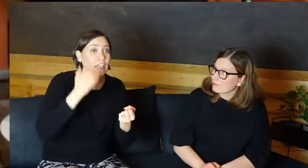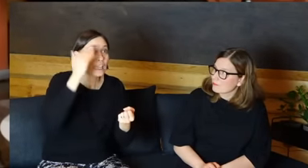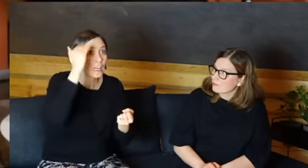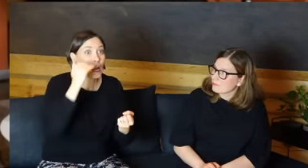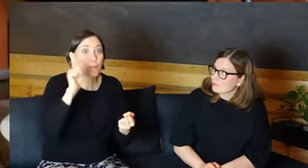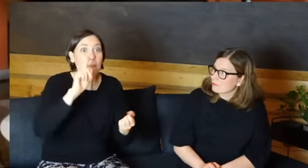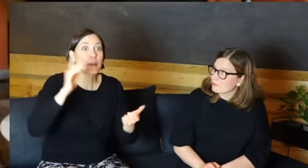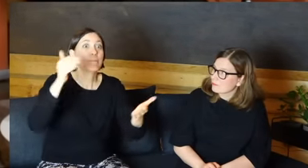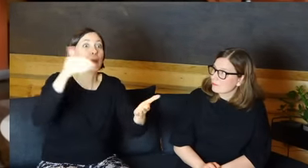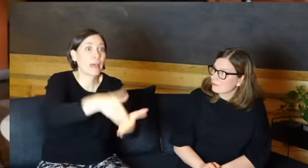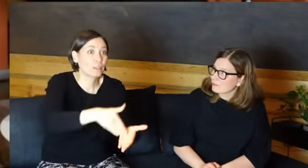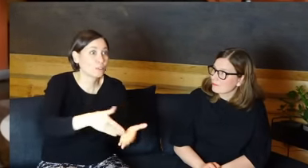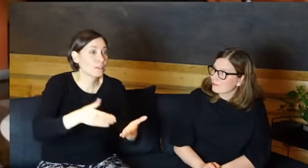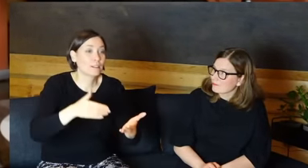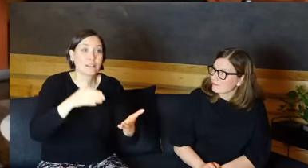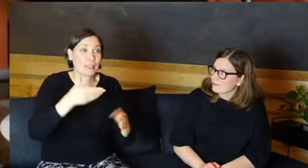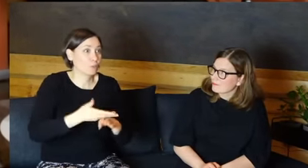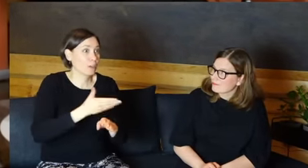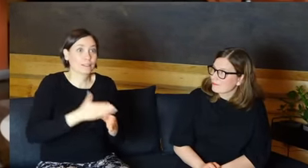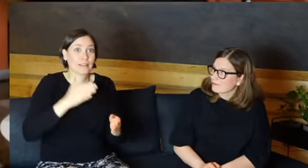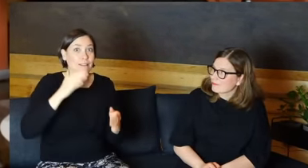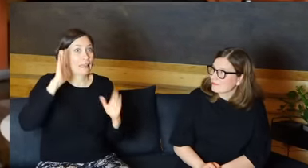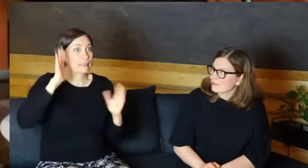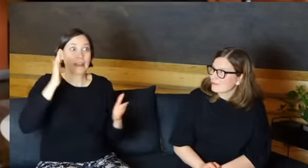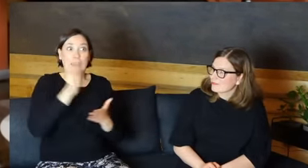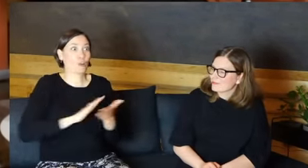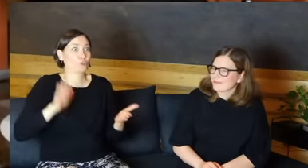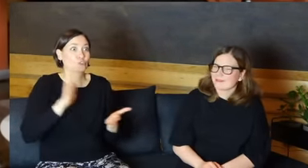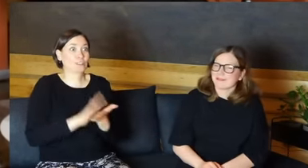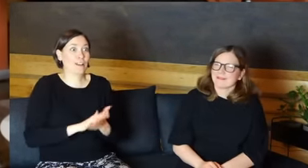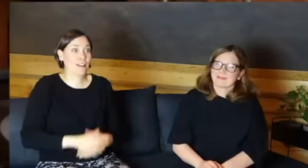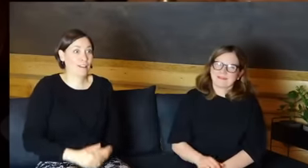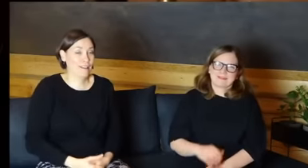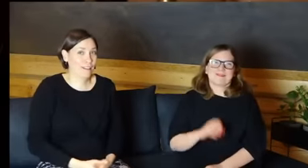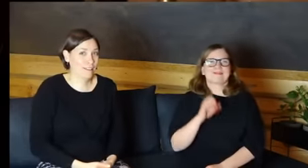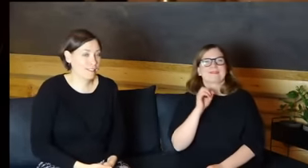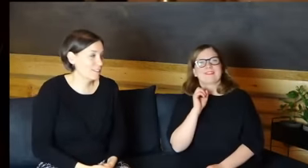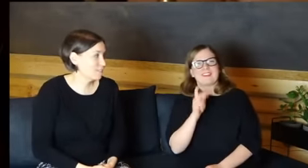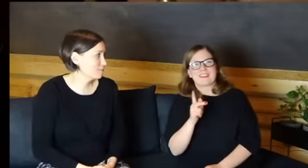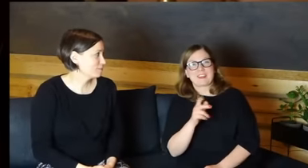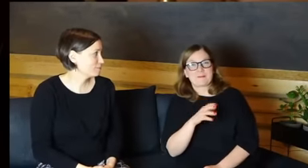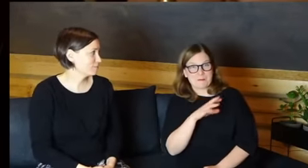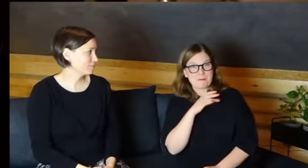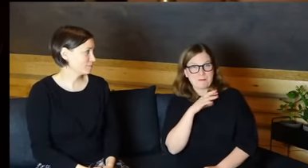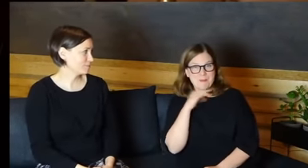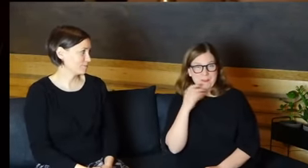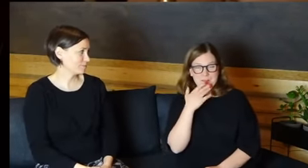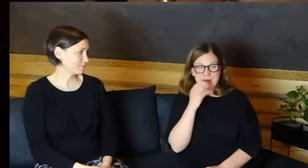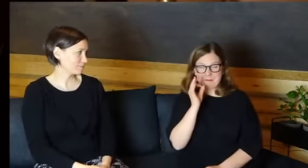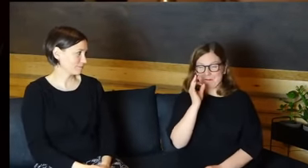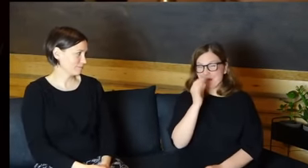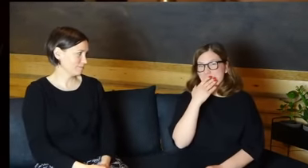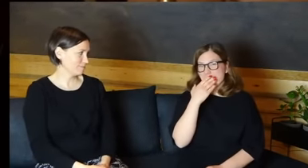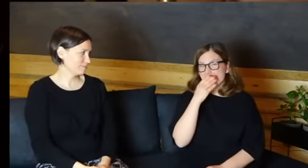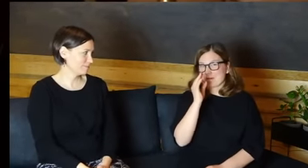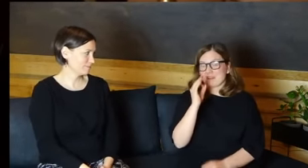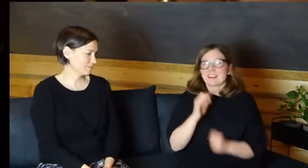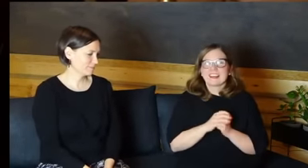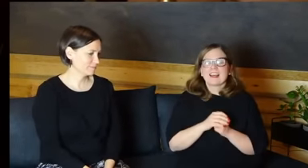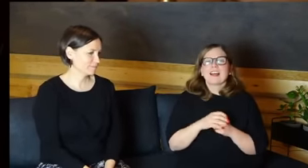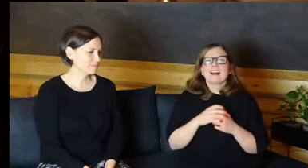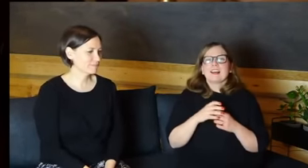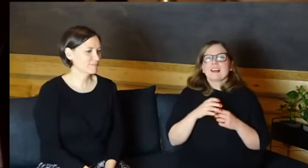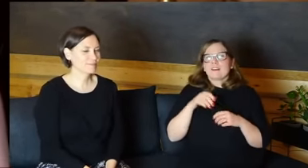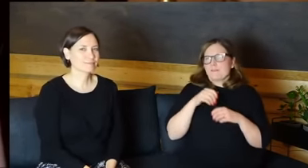itsensä löytää. Juuri näin. Okei, okay, se oli aika hyvä. No sitten tota, totta kai pitää vielä